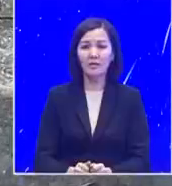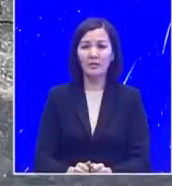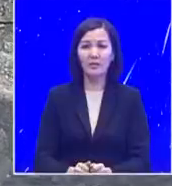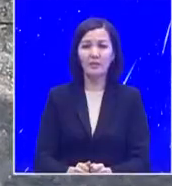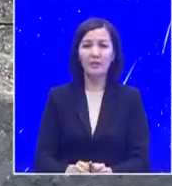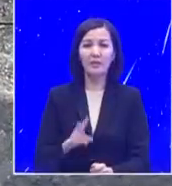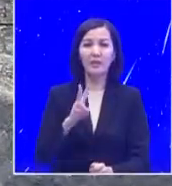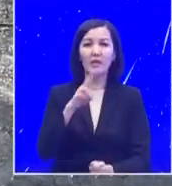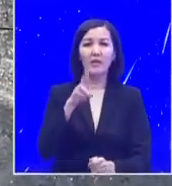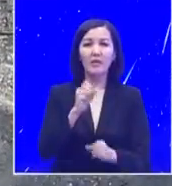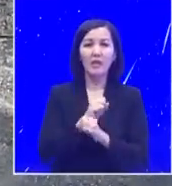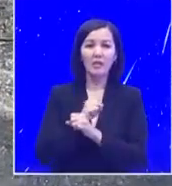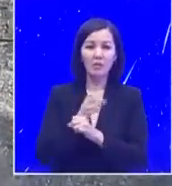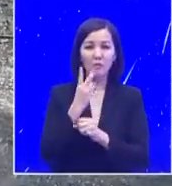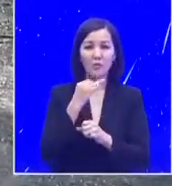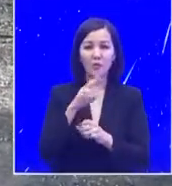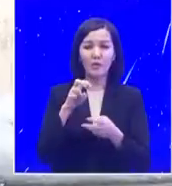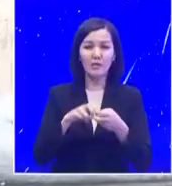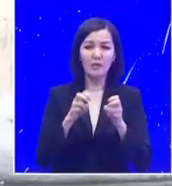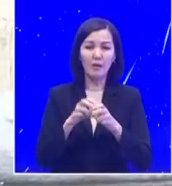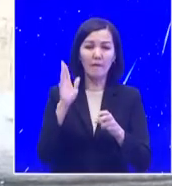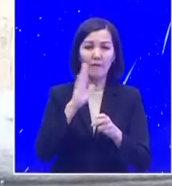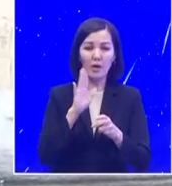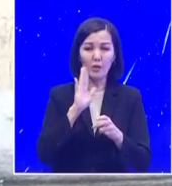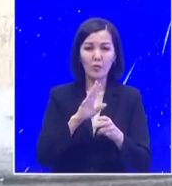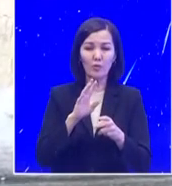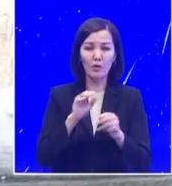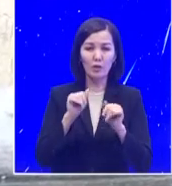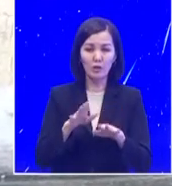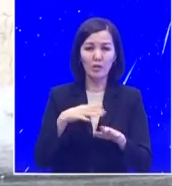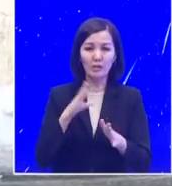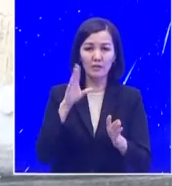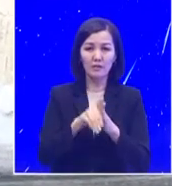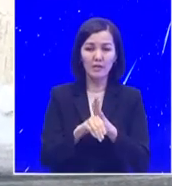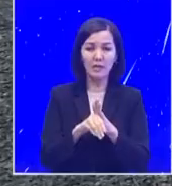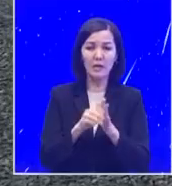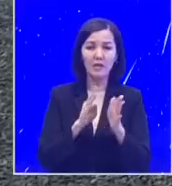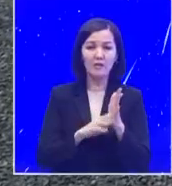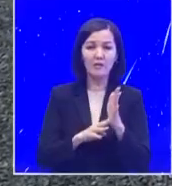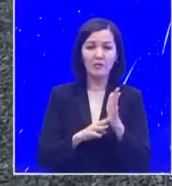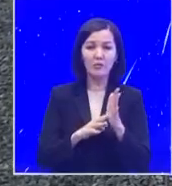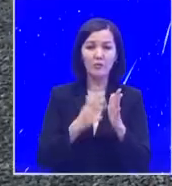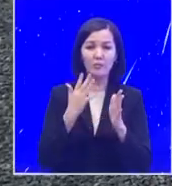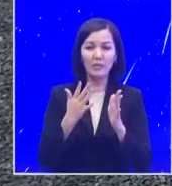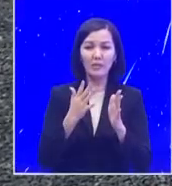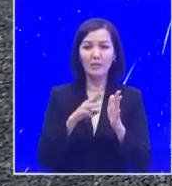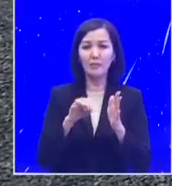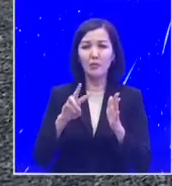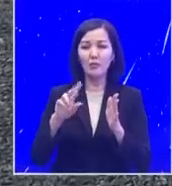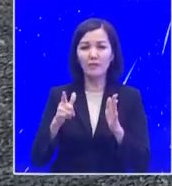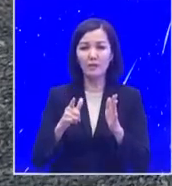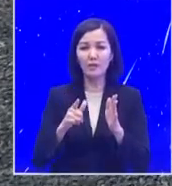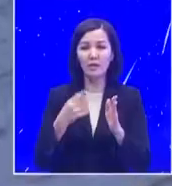На дачном массиве Уйтас решается вопрос с питьевой водой. На эти цели было заложено более 950 миллионов тенге. Так,